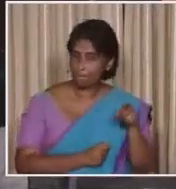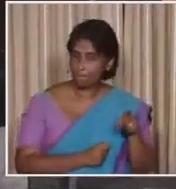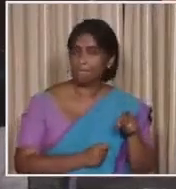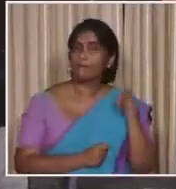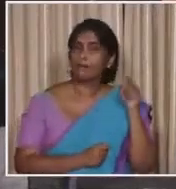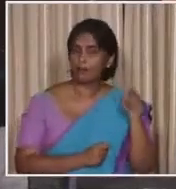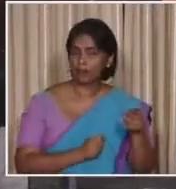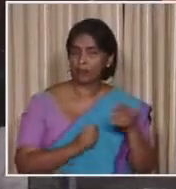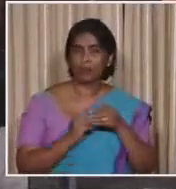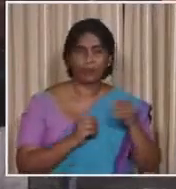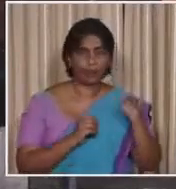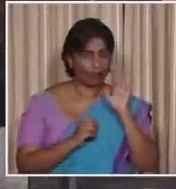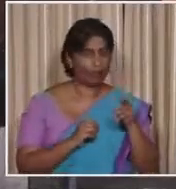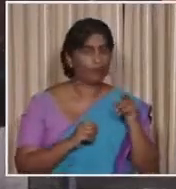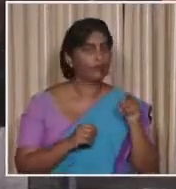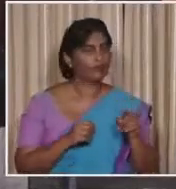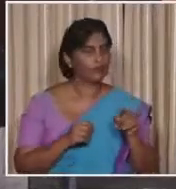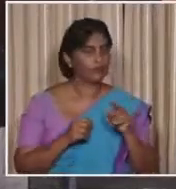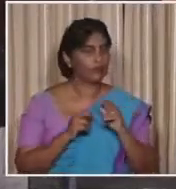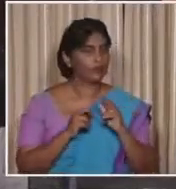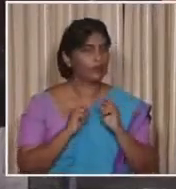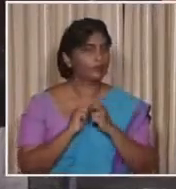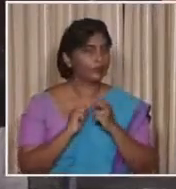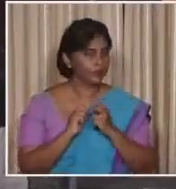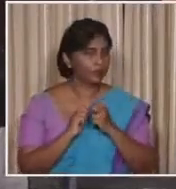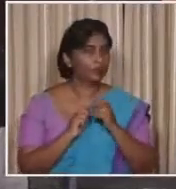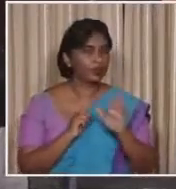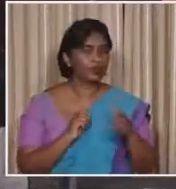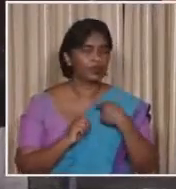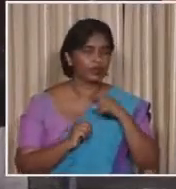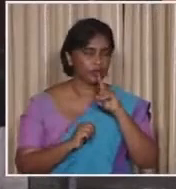அறிமுகப்படுத்தியதன் காரணமாகவே அந்த நோய் உருவாகி இருக்கின்றது.